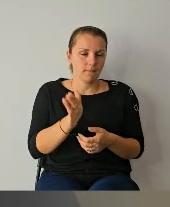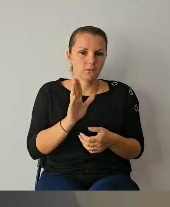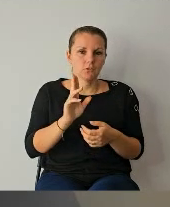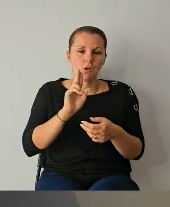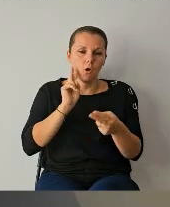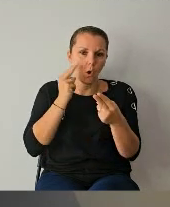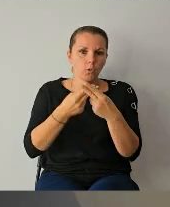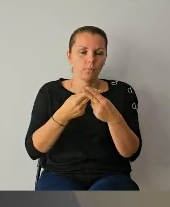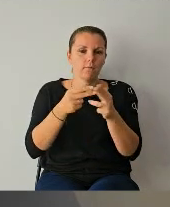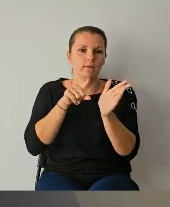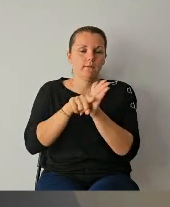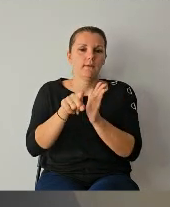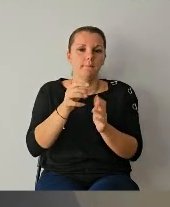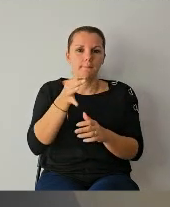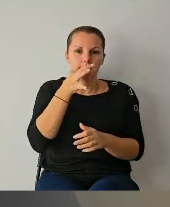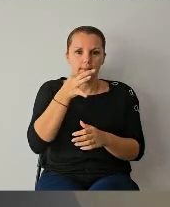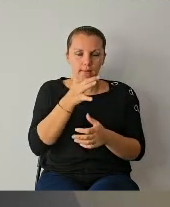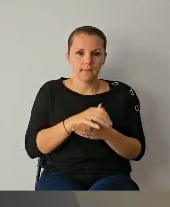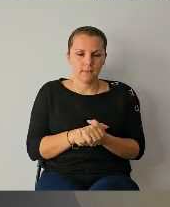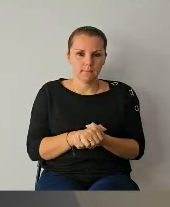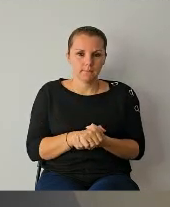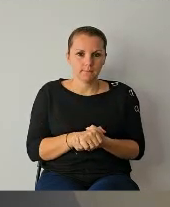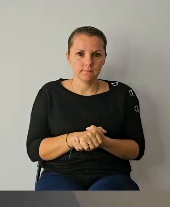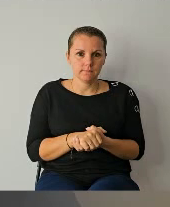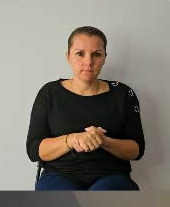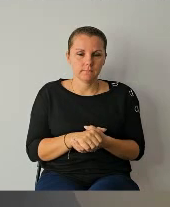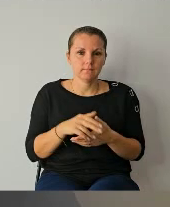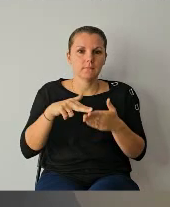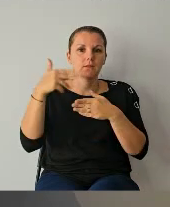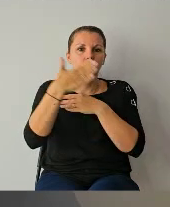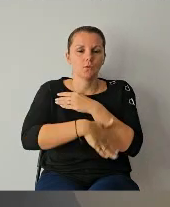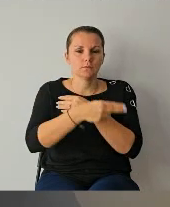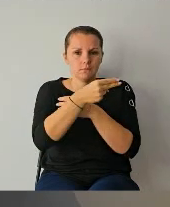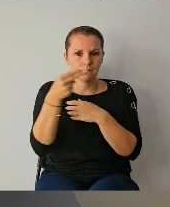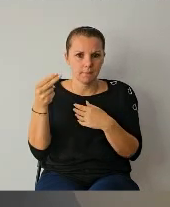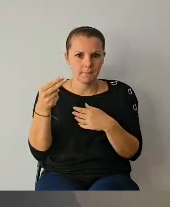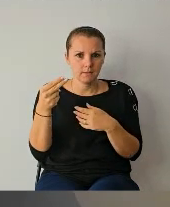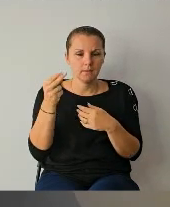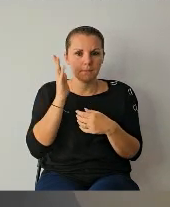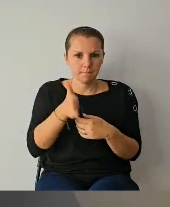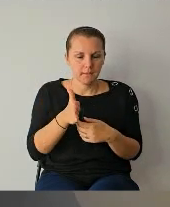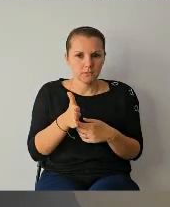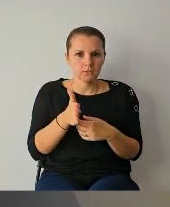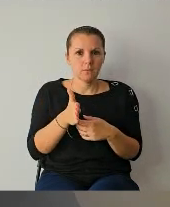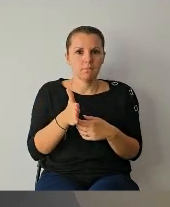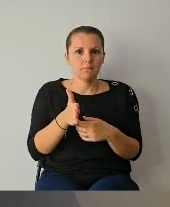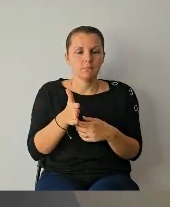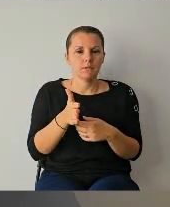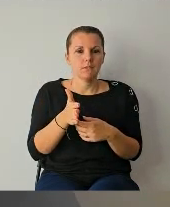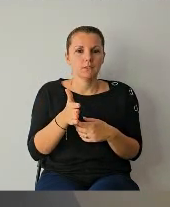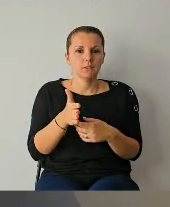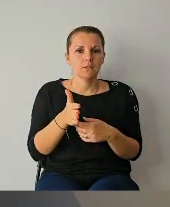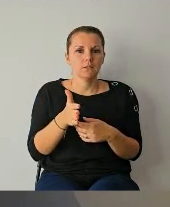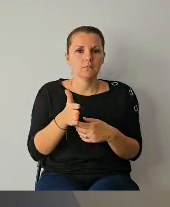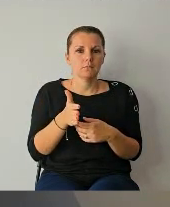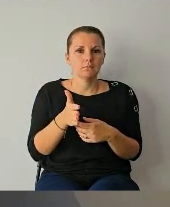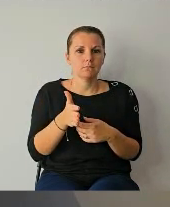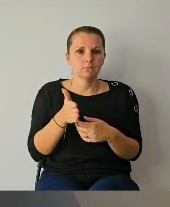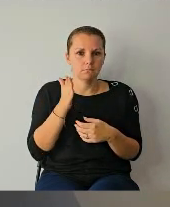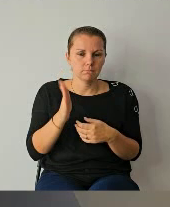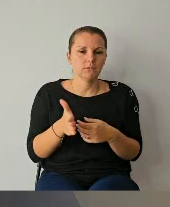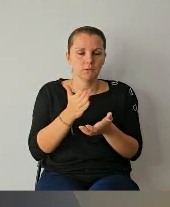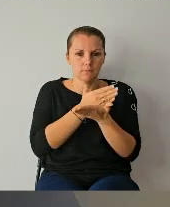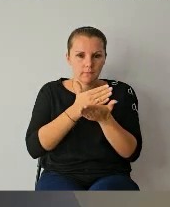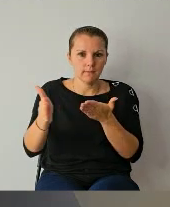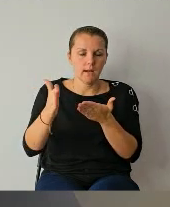odpowiedź na to pytanie. Kończąc temat, będziemy nad tym po prostu o